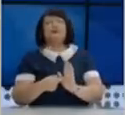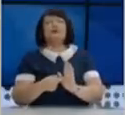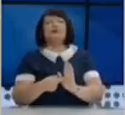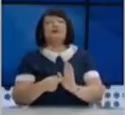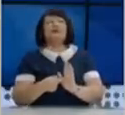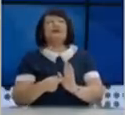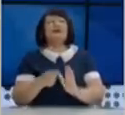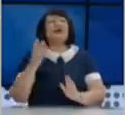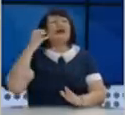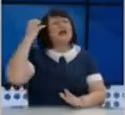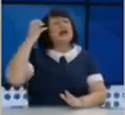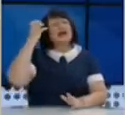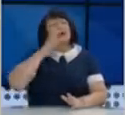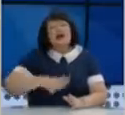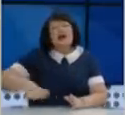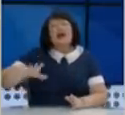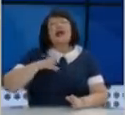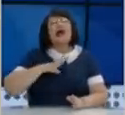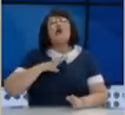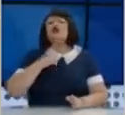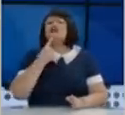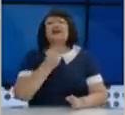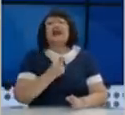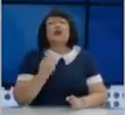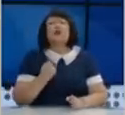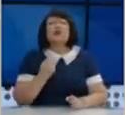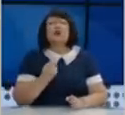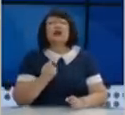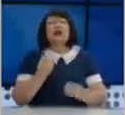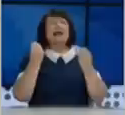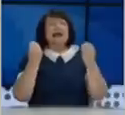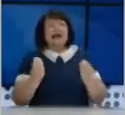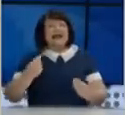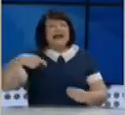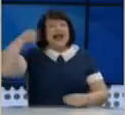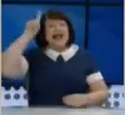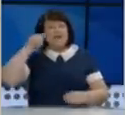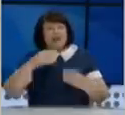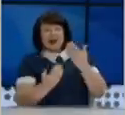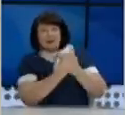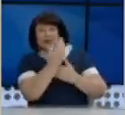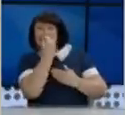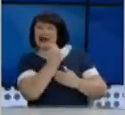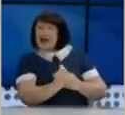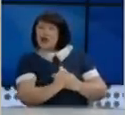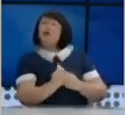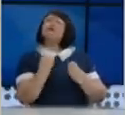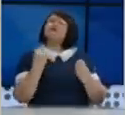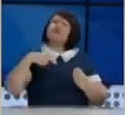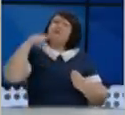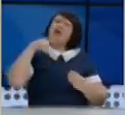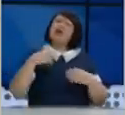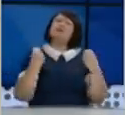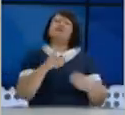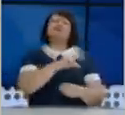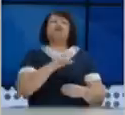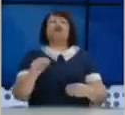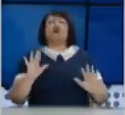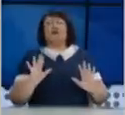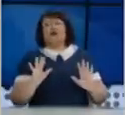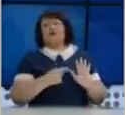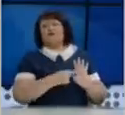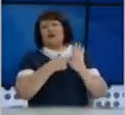θυμόσοφος ελληνικός λαός, ότι η καλή μέρα από το πρωί φαίνεται. Νομίζω όμως